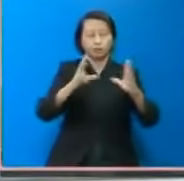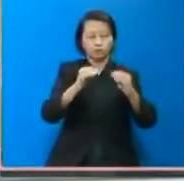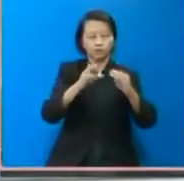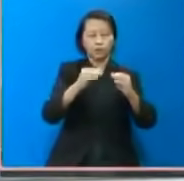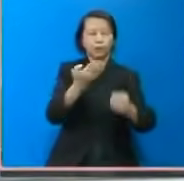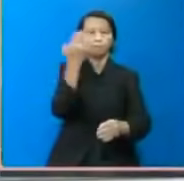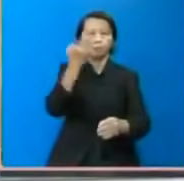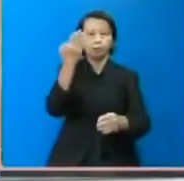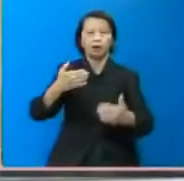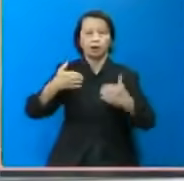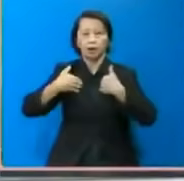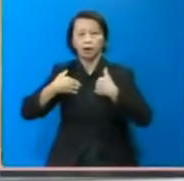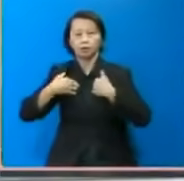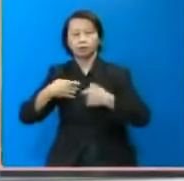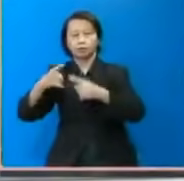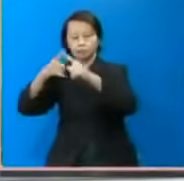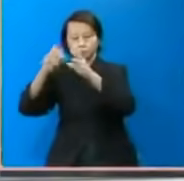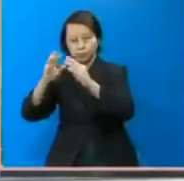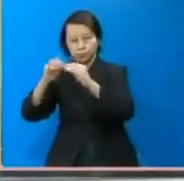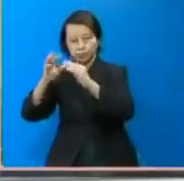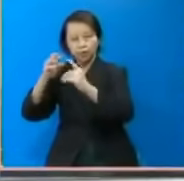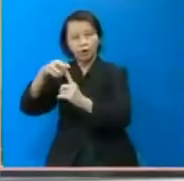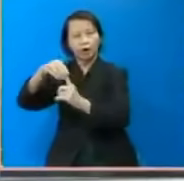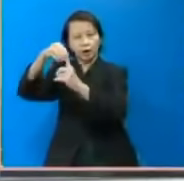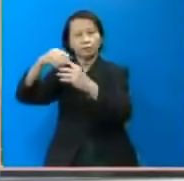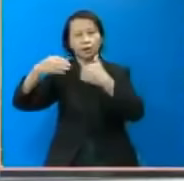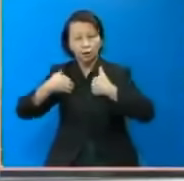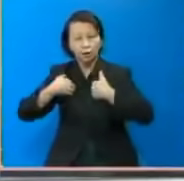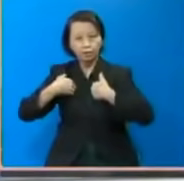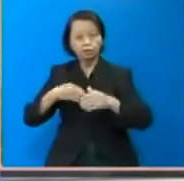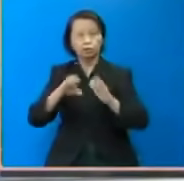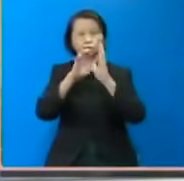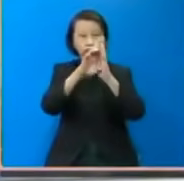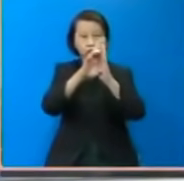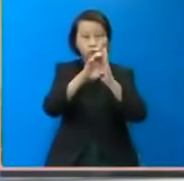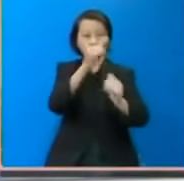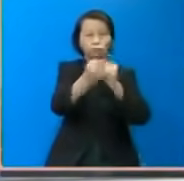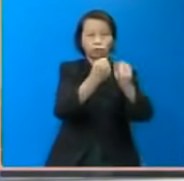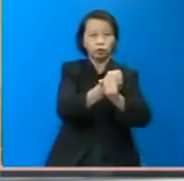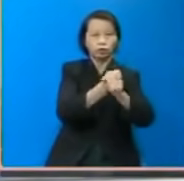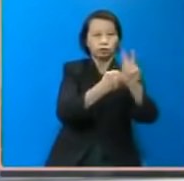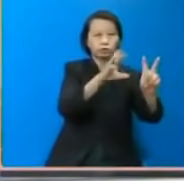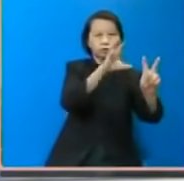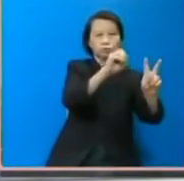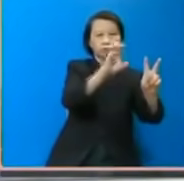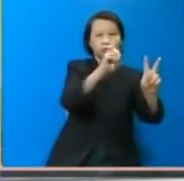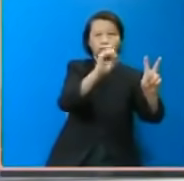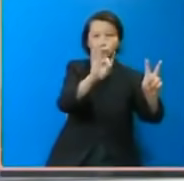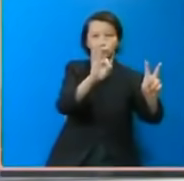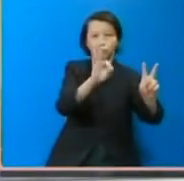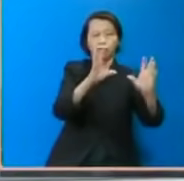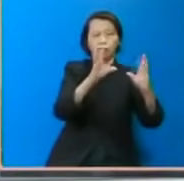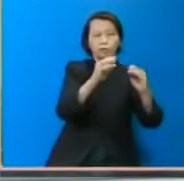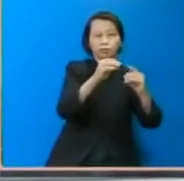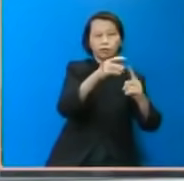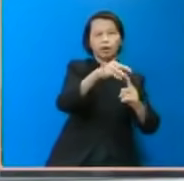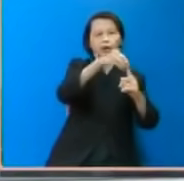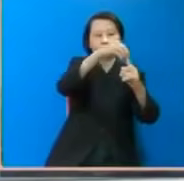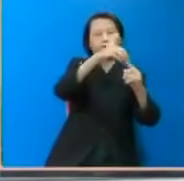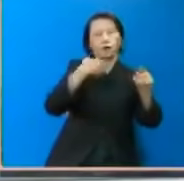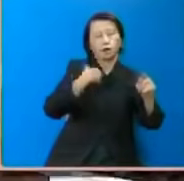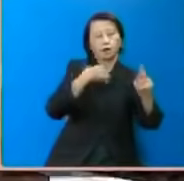dan ada sidang khas. Saya boleh bagi contoh pada tahun 2009 sidang khas